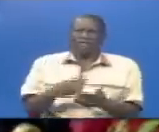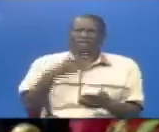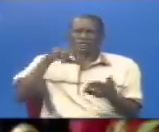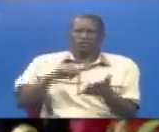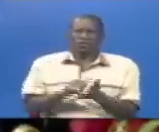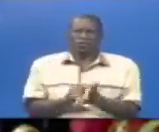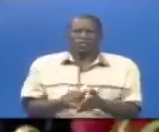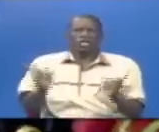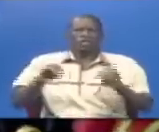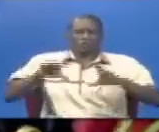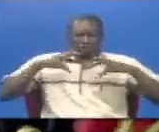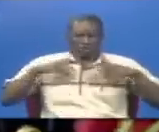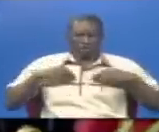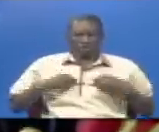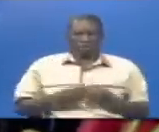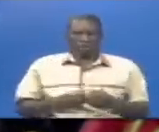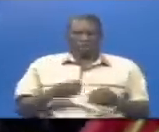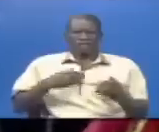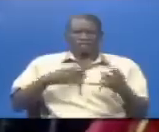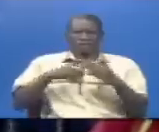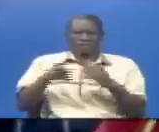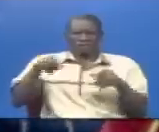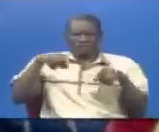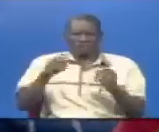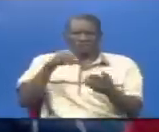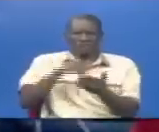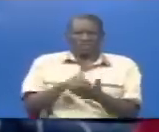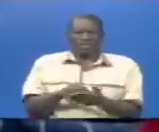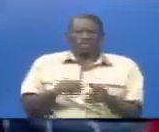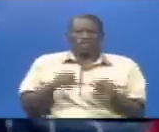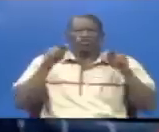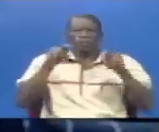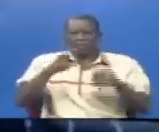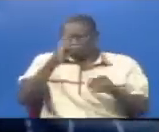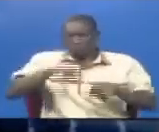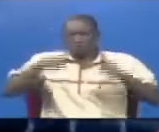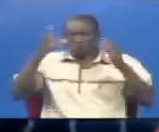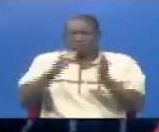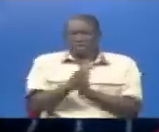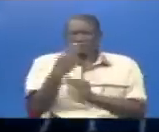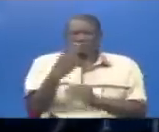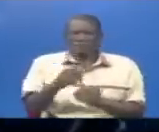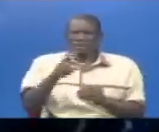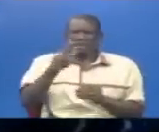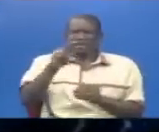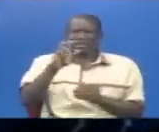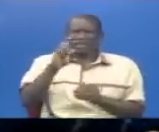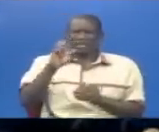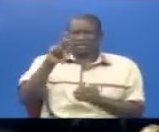kwamba hawatakubali. Wameanza nao kuwakemea maafisa wa polisi, na muona